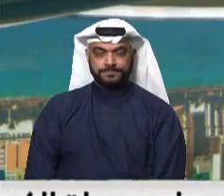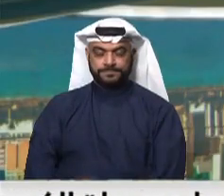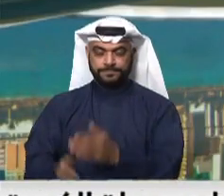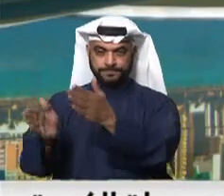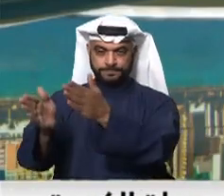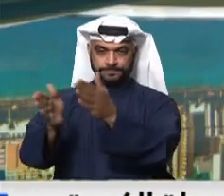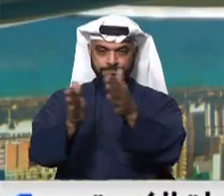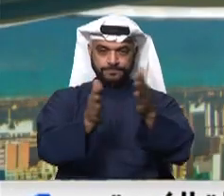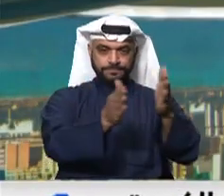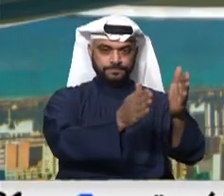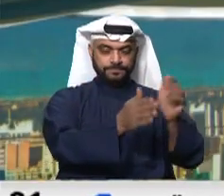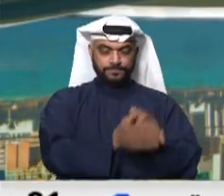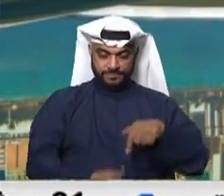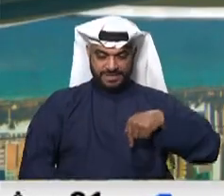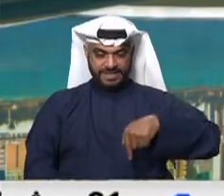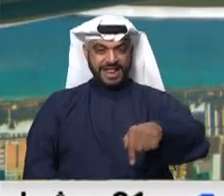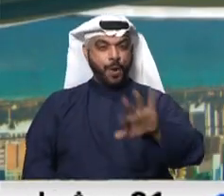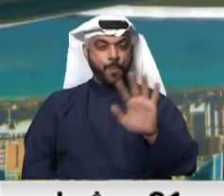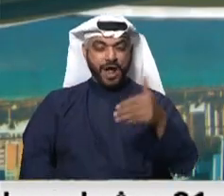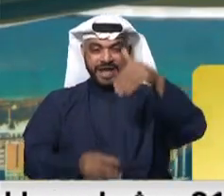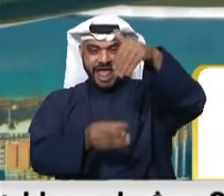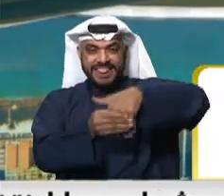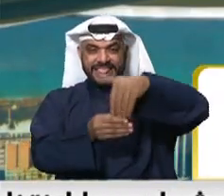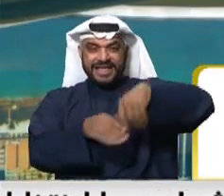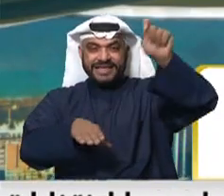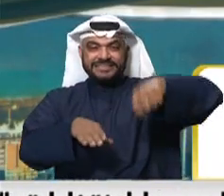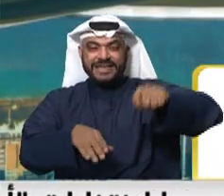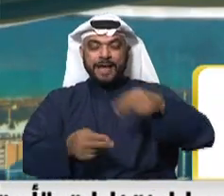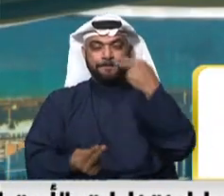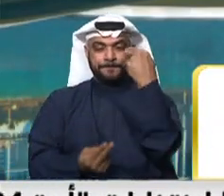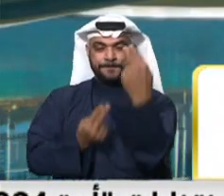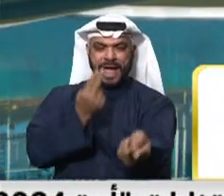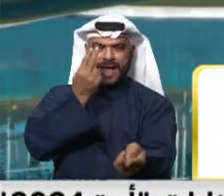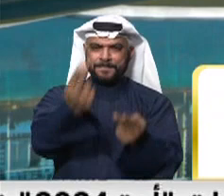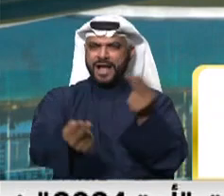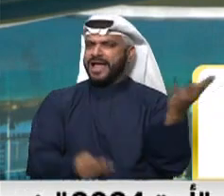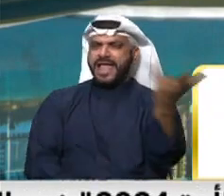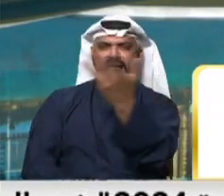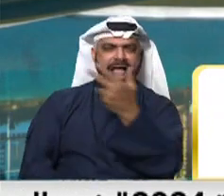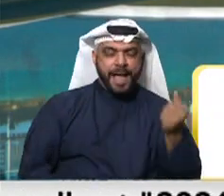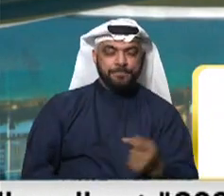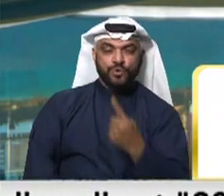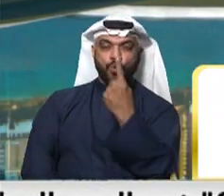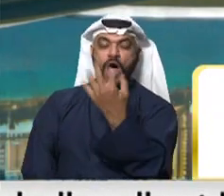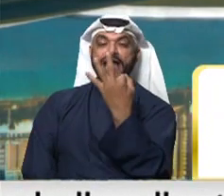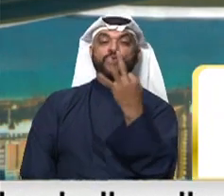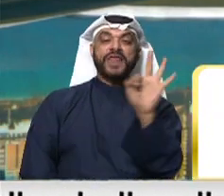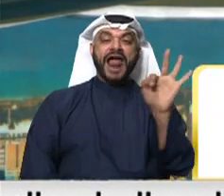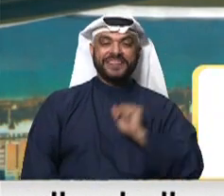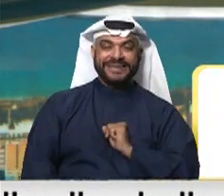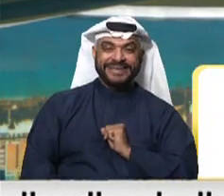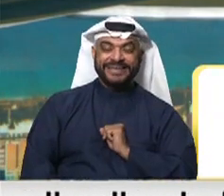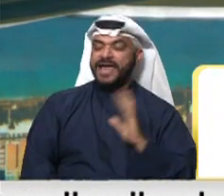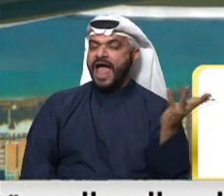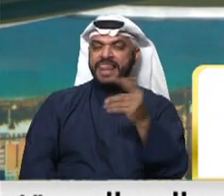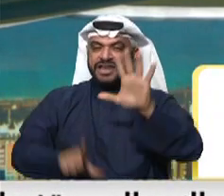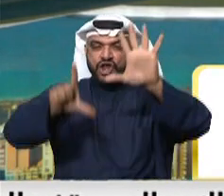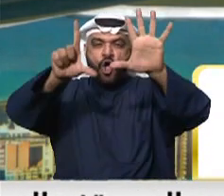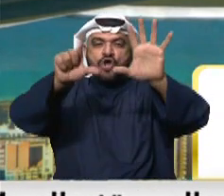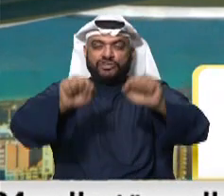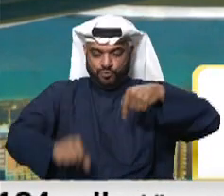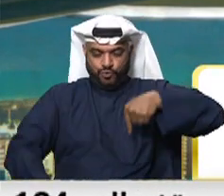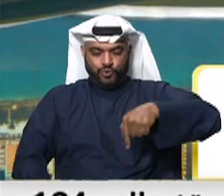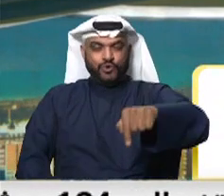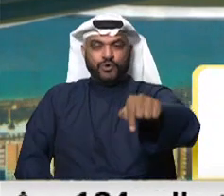استقبلت اداره شؤون الانتخابات 31 مرشحا جديدا مع انتهاء اليوم السابع لتسجيل مرشحي انتخابات